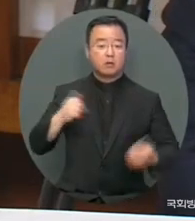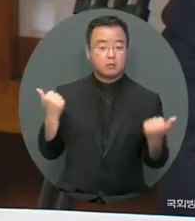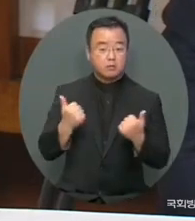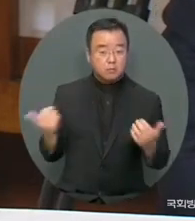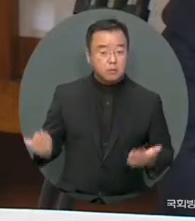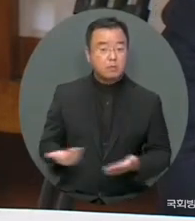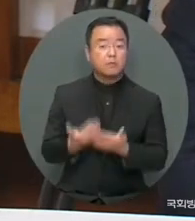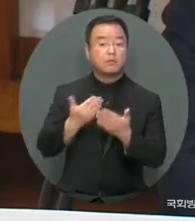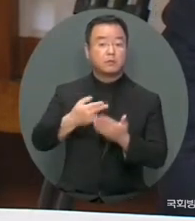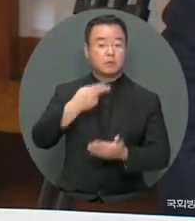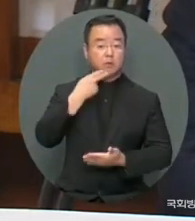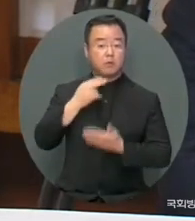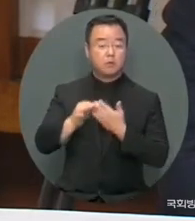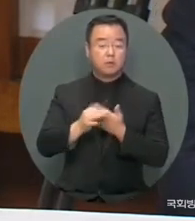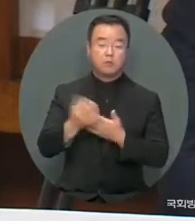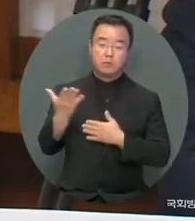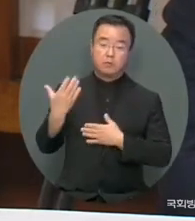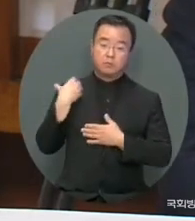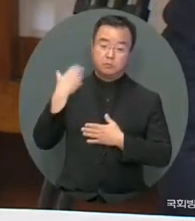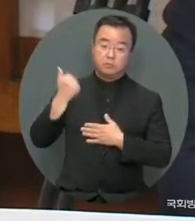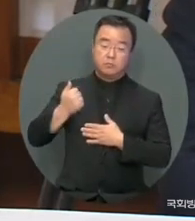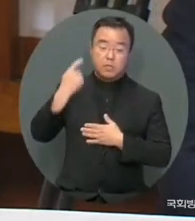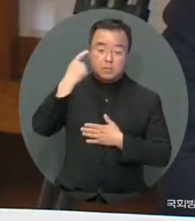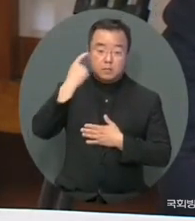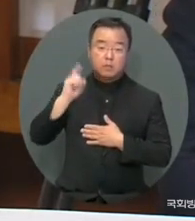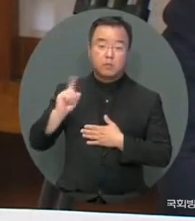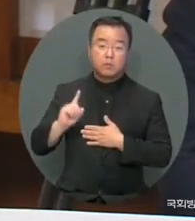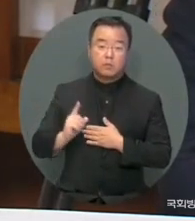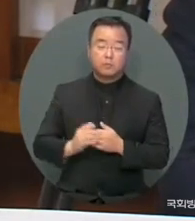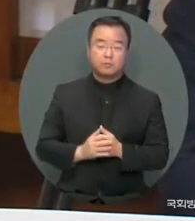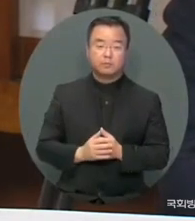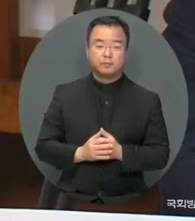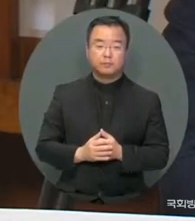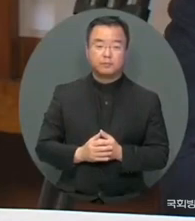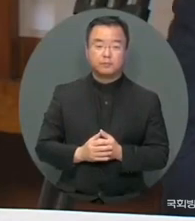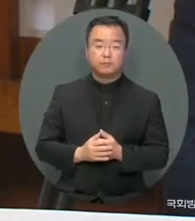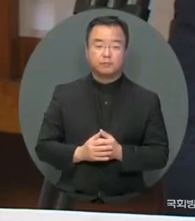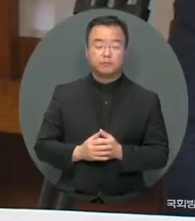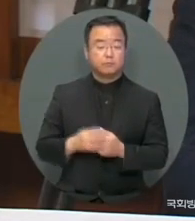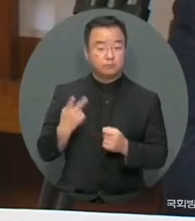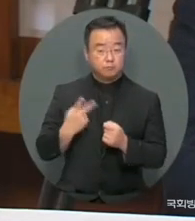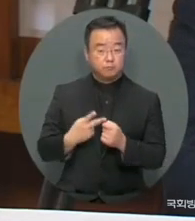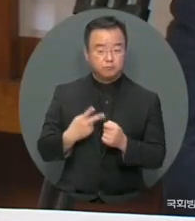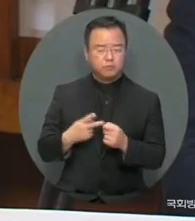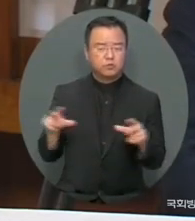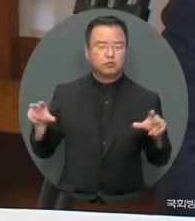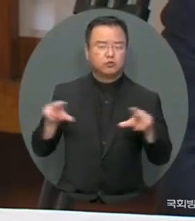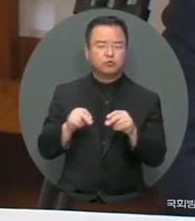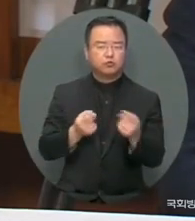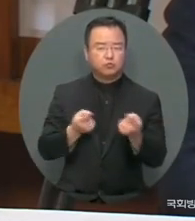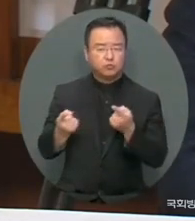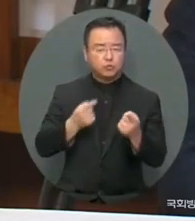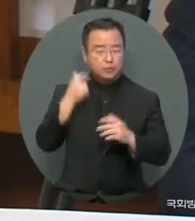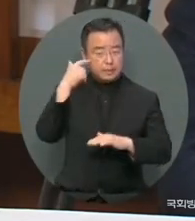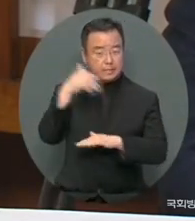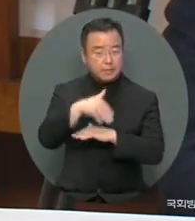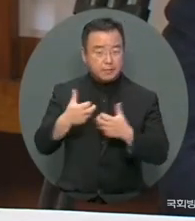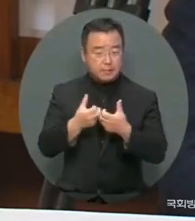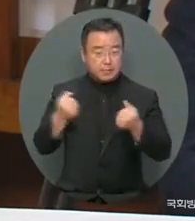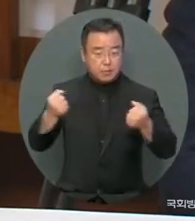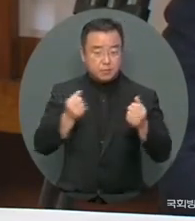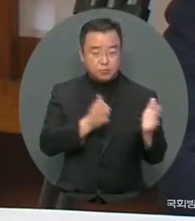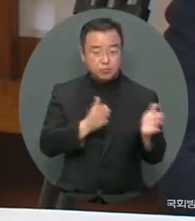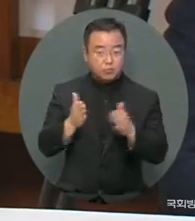되면 의장님께서 좀 어떻게 하실 생각인지 여쭤보고 싶고 좀 중재안 같은 거를 마련하실 계획이